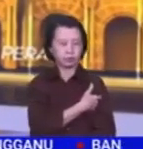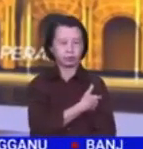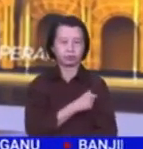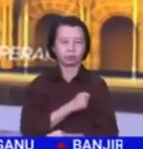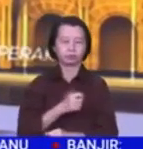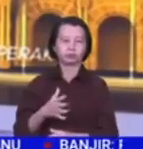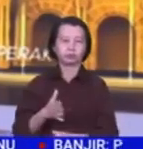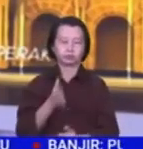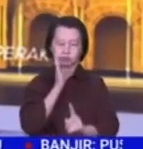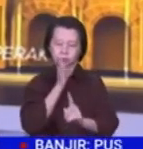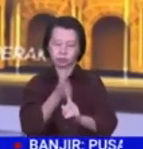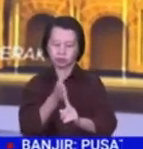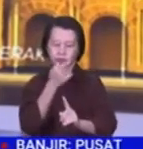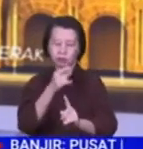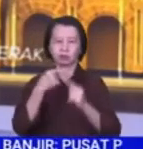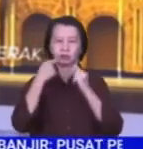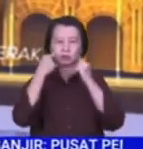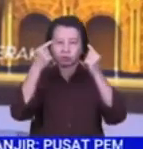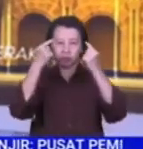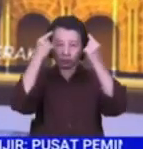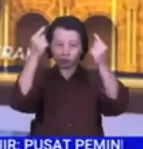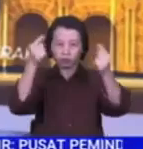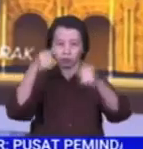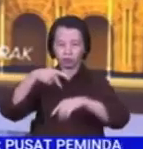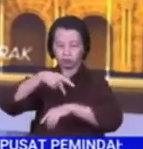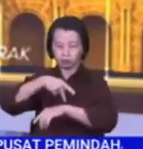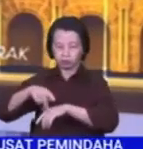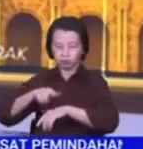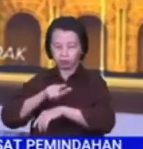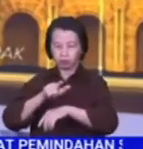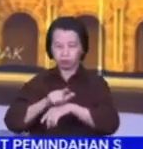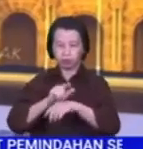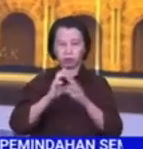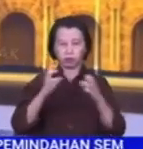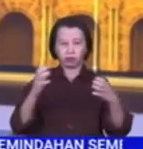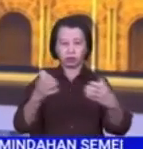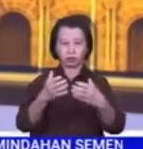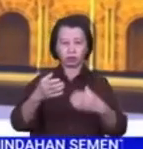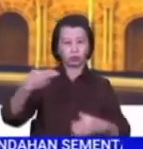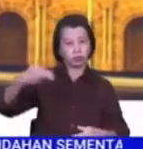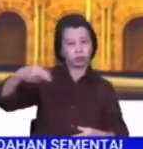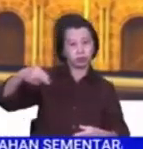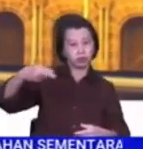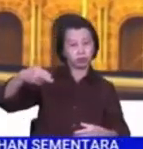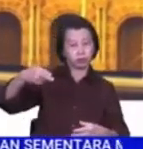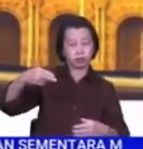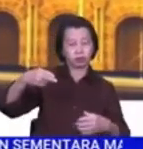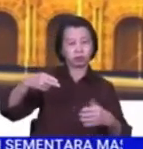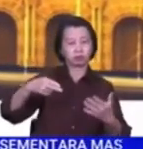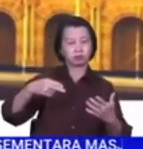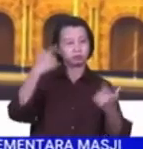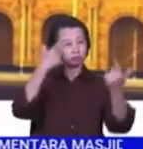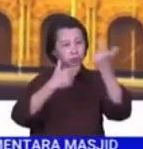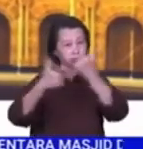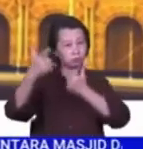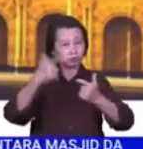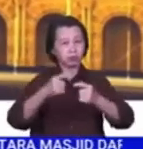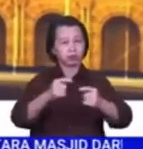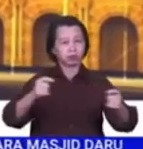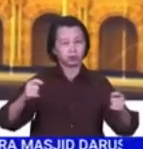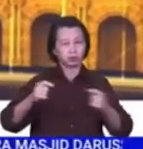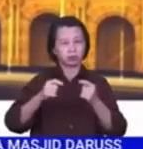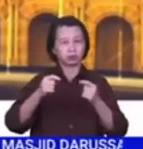COVID-19. Sasaran itu bagi menjayakan hasrat Langkawi gelembung hijau pelancongan yang menjadi pulau itu destinasi